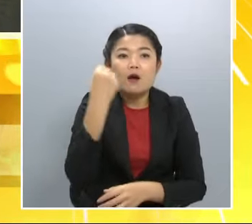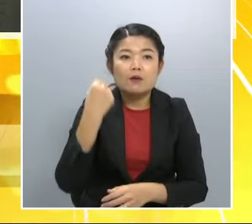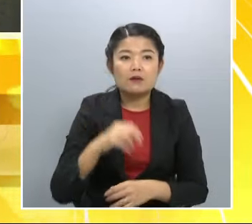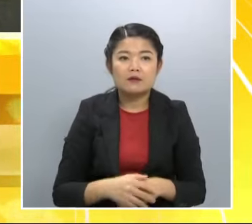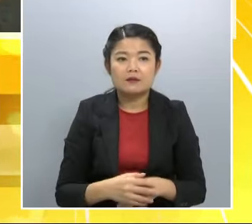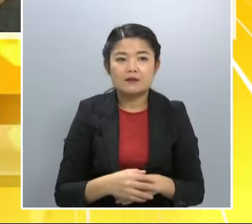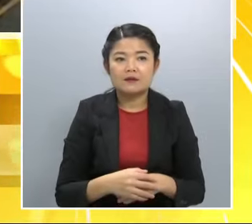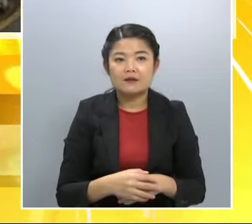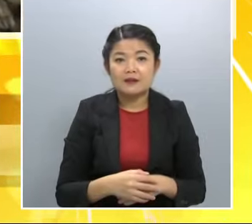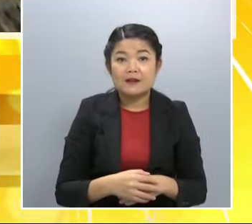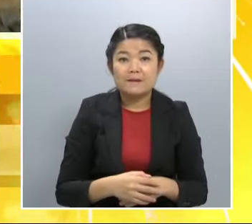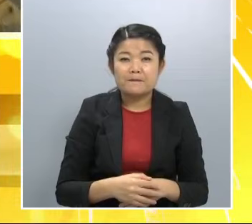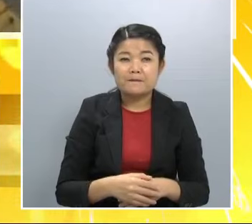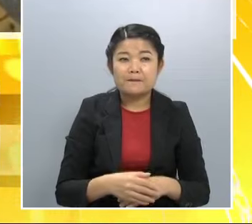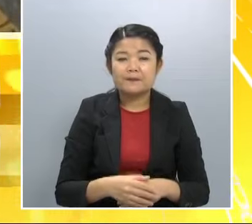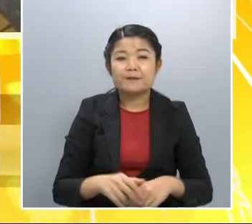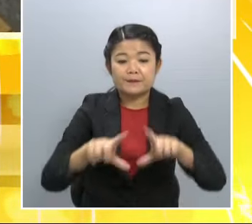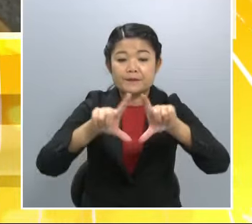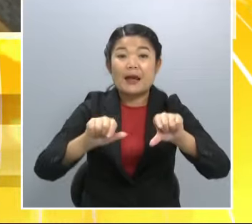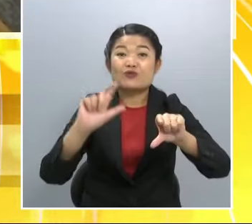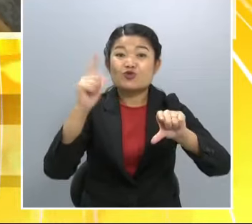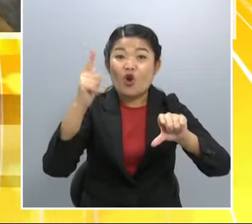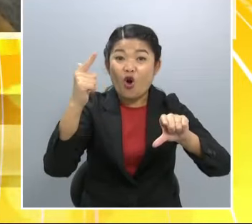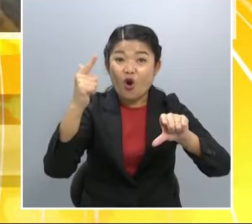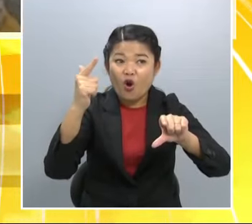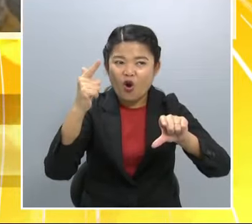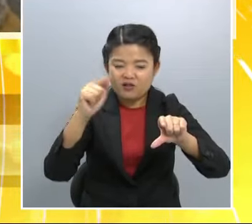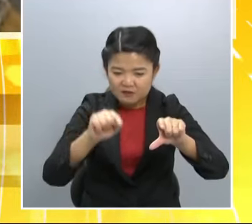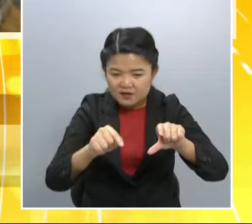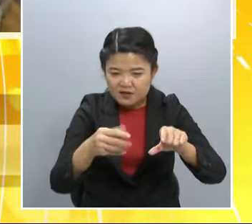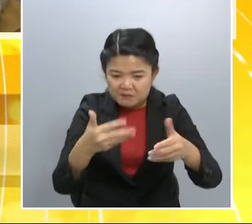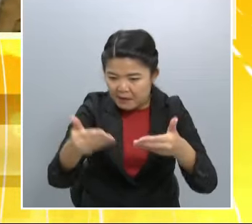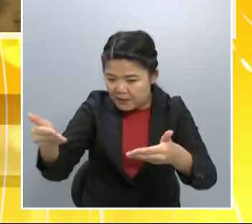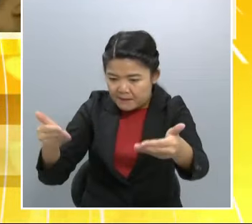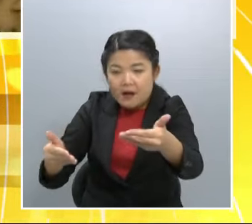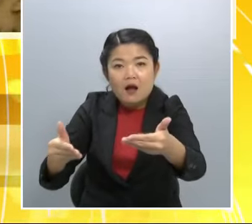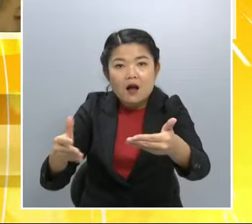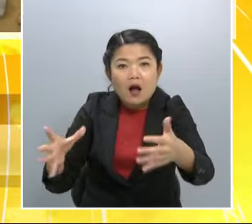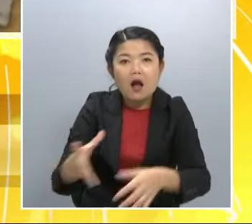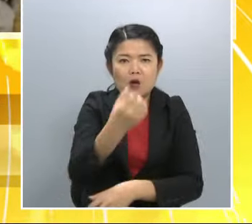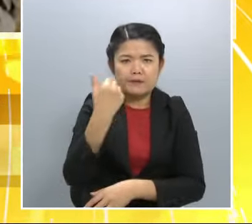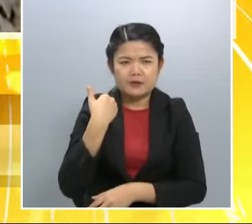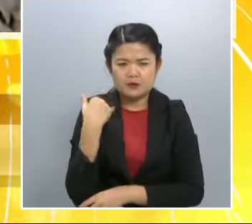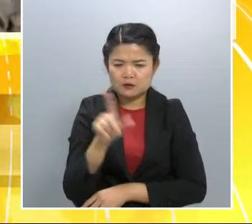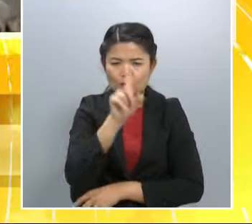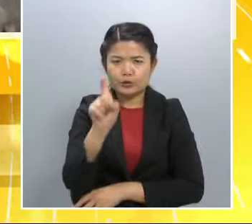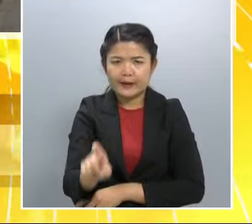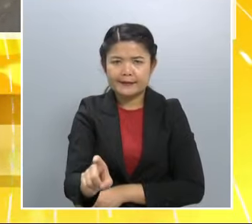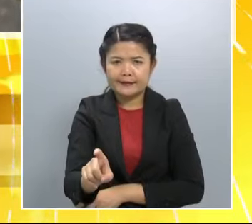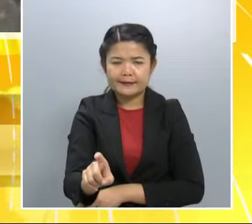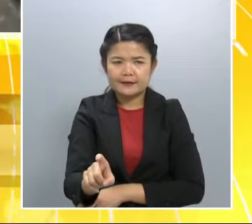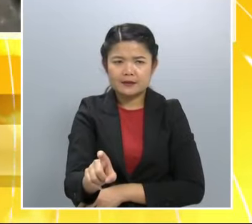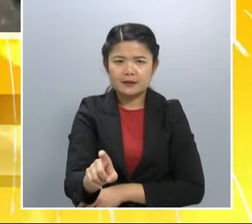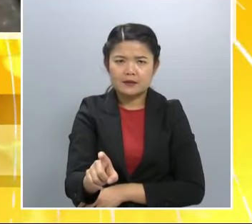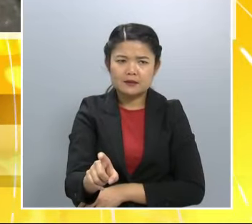ทุบแตกเป็นชิ้นๆในร้านรับซื้อของเก่าได้จำนวนหนึ่งท่านผู้ชมอ่ามันมีข้อสงสัยก็คืออันนี้ต้อง